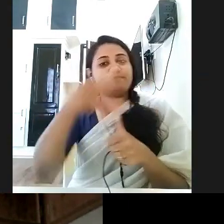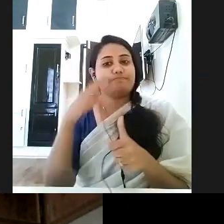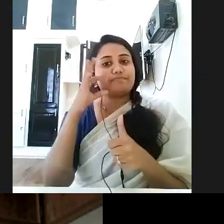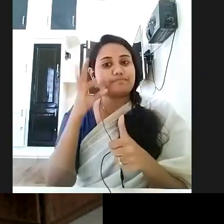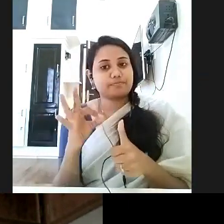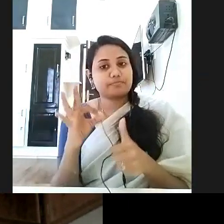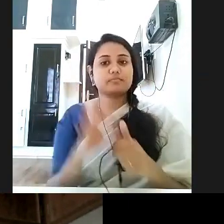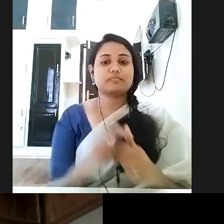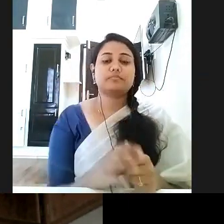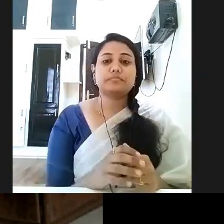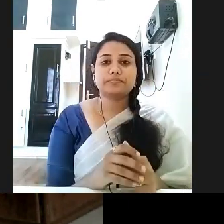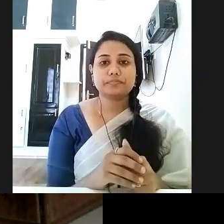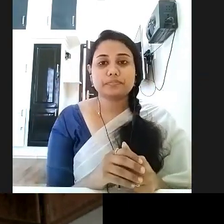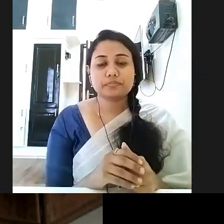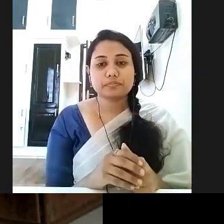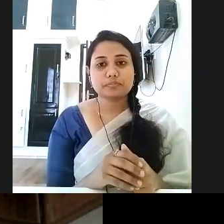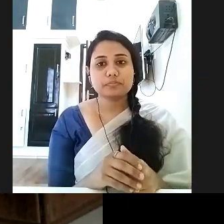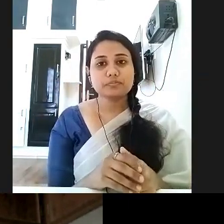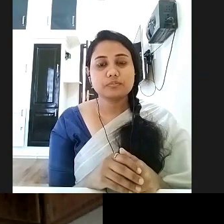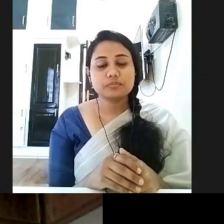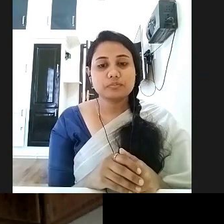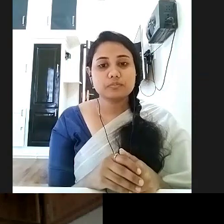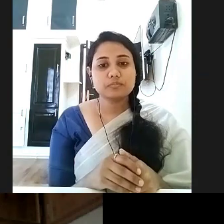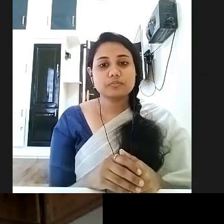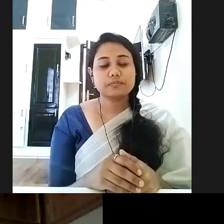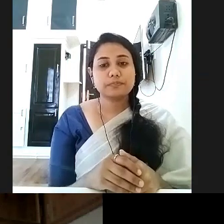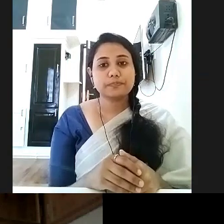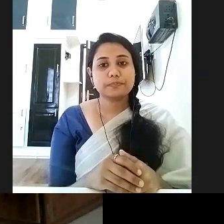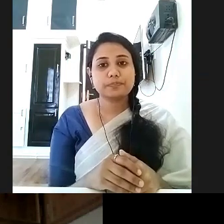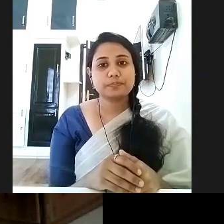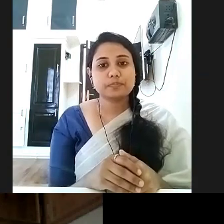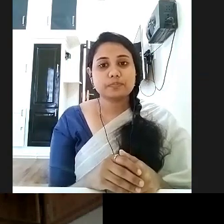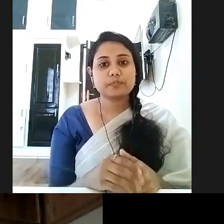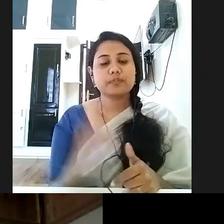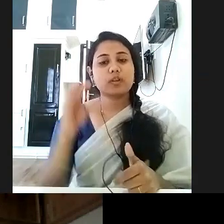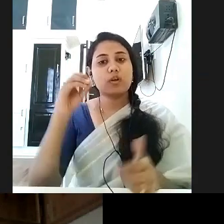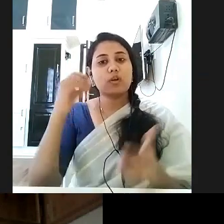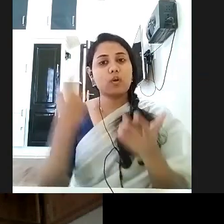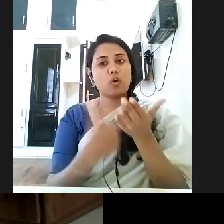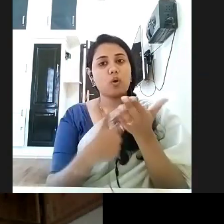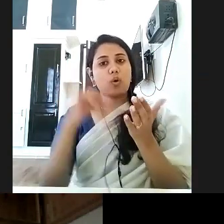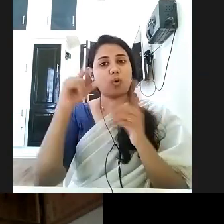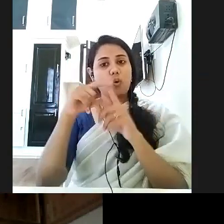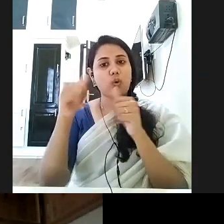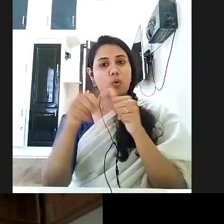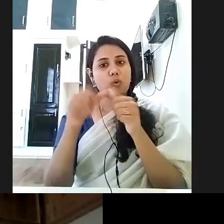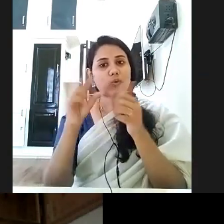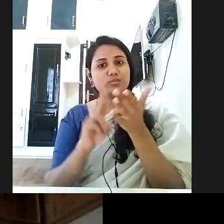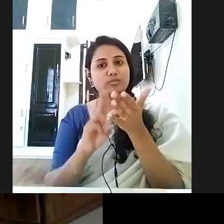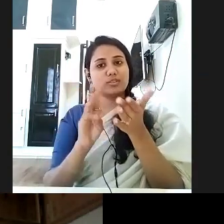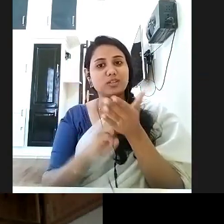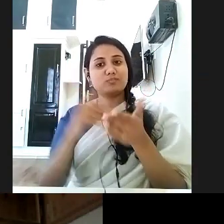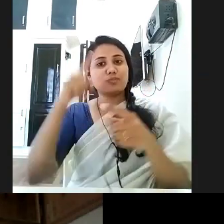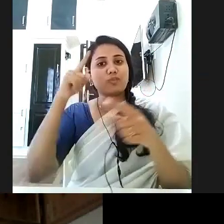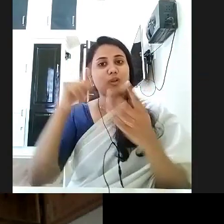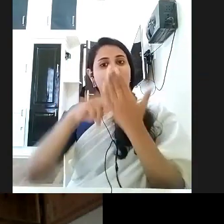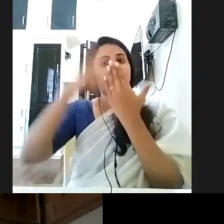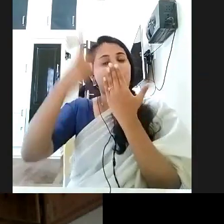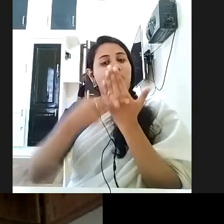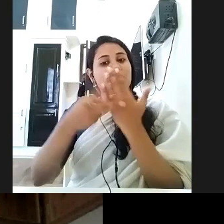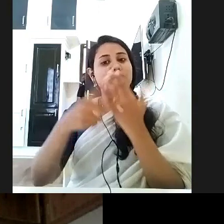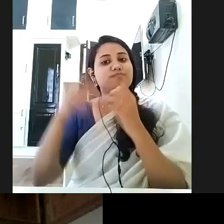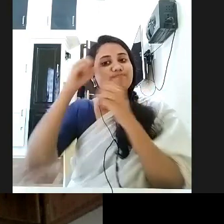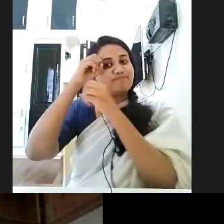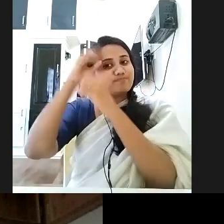ഓക്കെ, അതെ. ഞങ്ങളിപ്പോ ഞങ്ങളിപ്പം ഒരിടം എന്നുള്ള ഒരു ഡ്രീം പ്രോജക്റ്റിലേക്ക് ഞങ്ങൾ ഞങ്ങൾ അതിലേക്ക് പോകണം. അന്നേരം അതിൽ